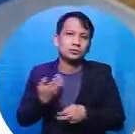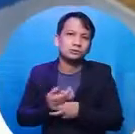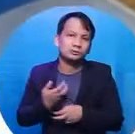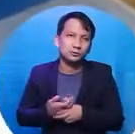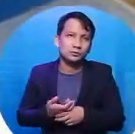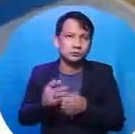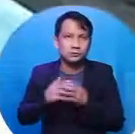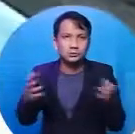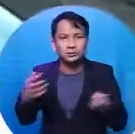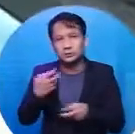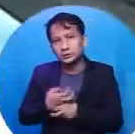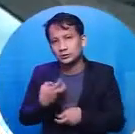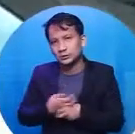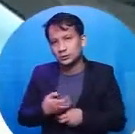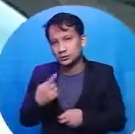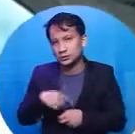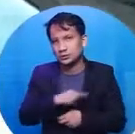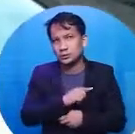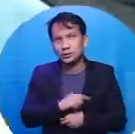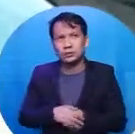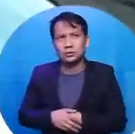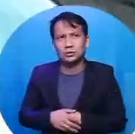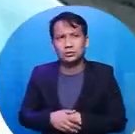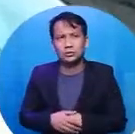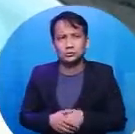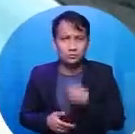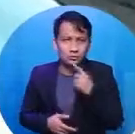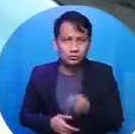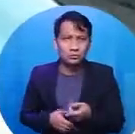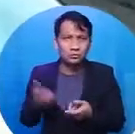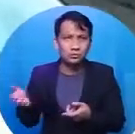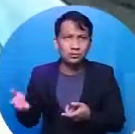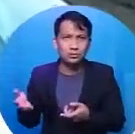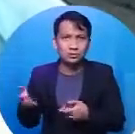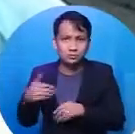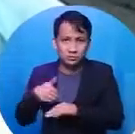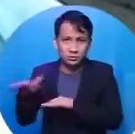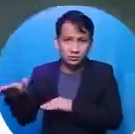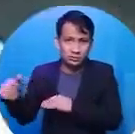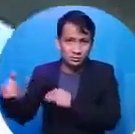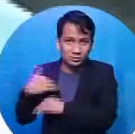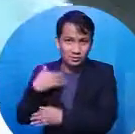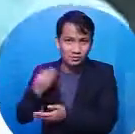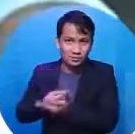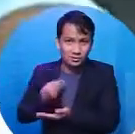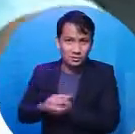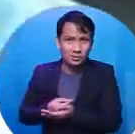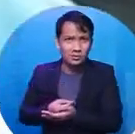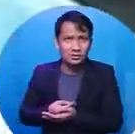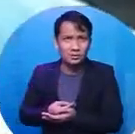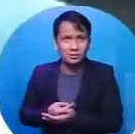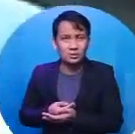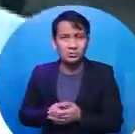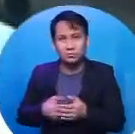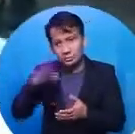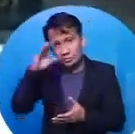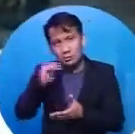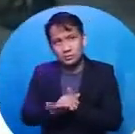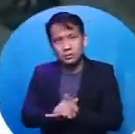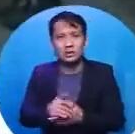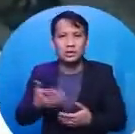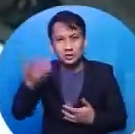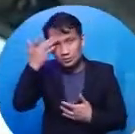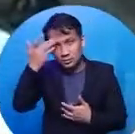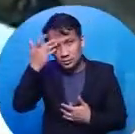nahihirapan na kami dito eh. Hindi namin alam. Kasi yung ticket namin, yung pinadala lang sa amin. Yung asawa ko na